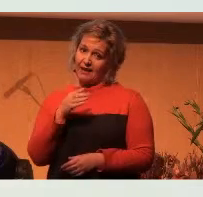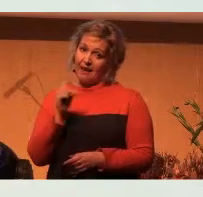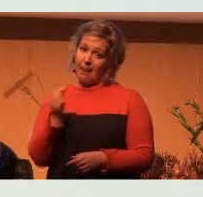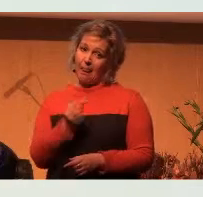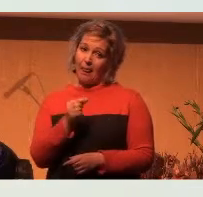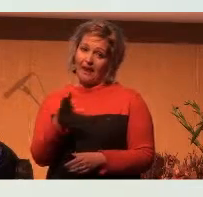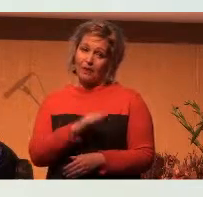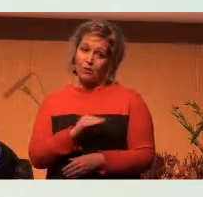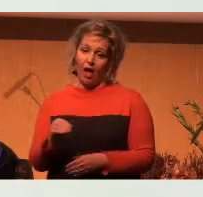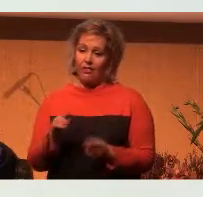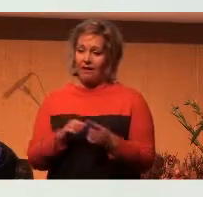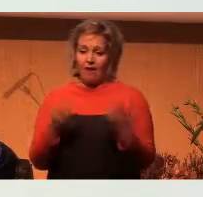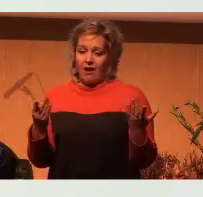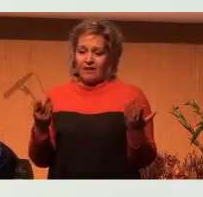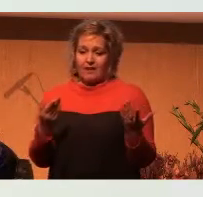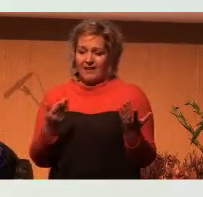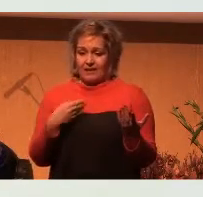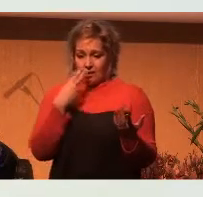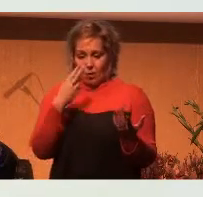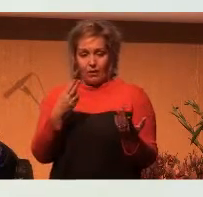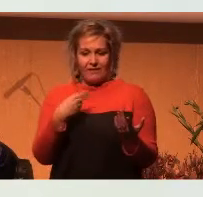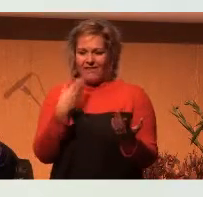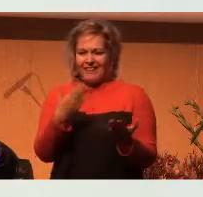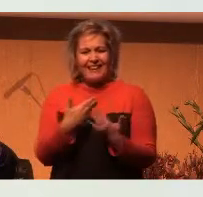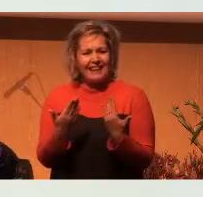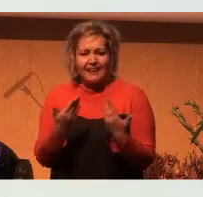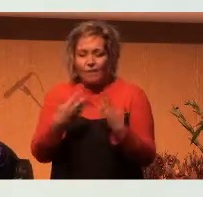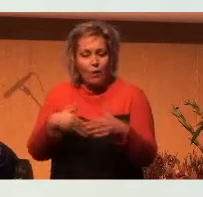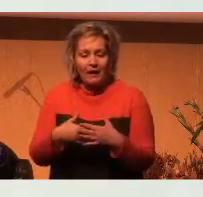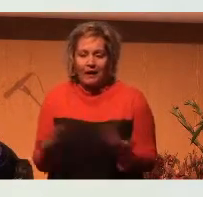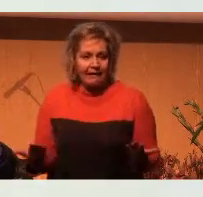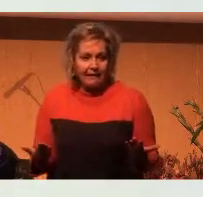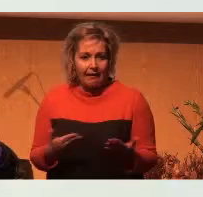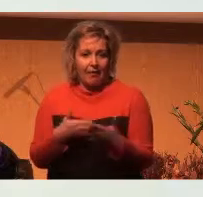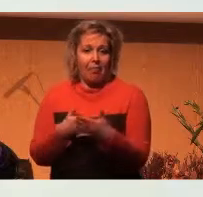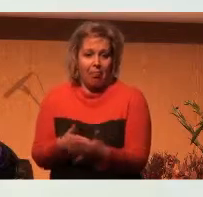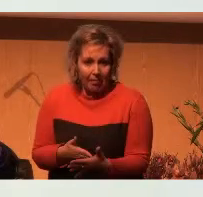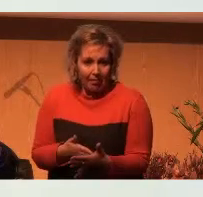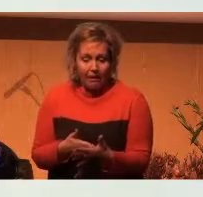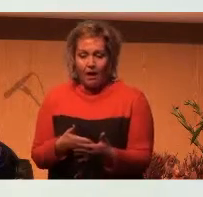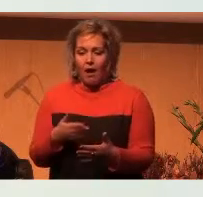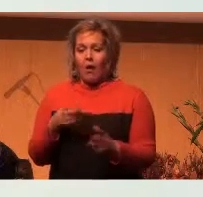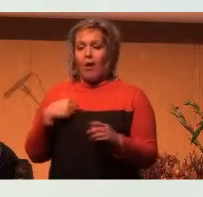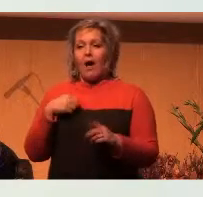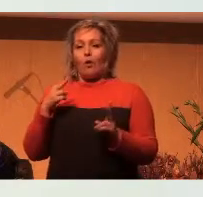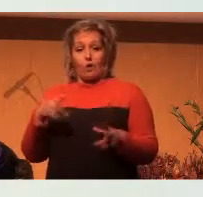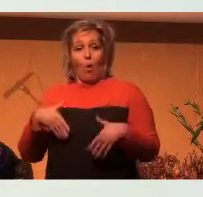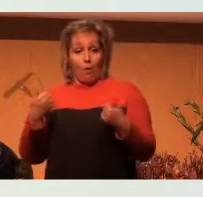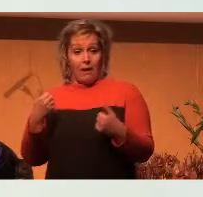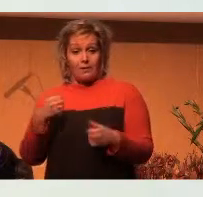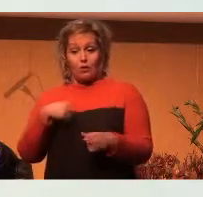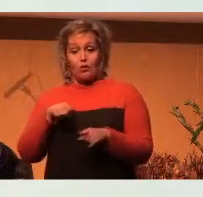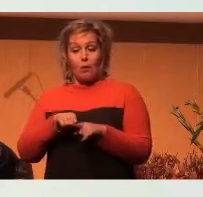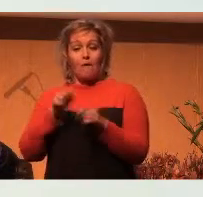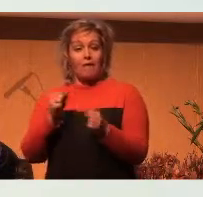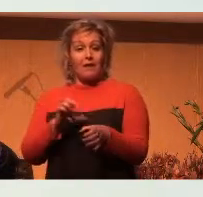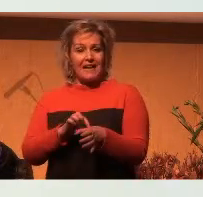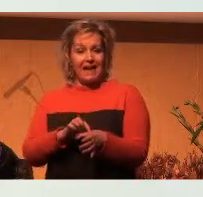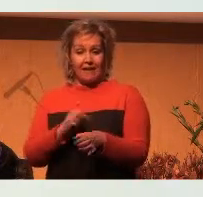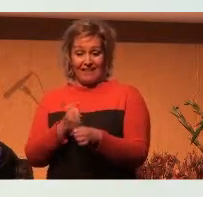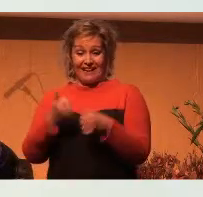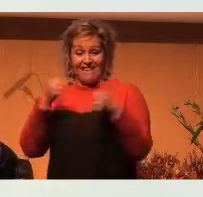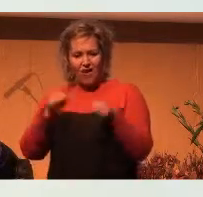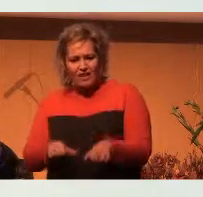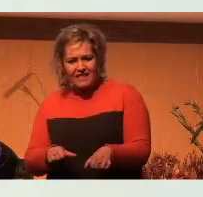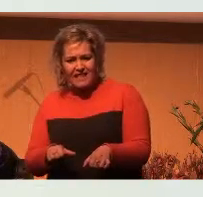resultater. Det var liksom ikke, det viste seg at vi fikk det ikke til å virke. Jeg har også opplevd som fastlege hvor vanskelig det